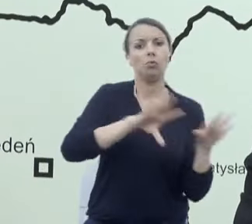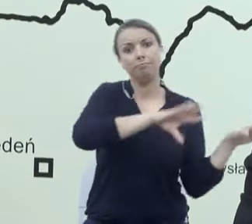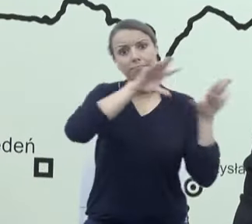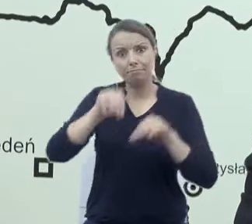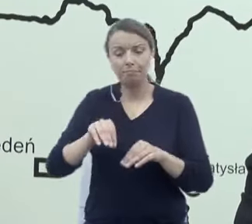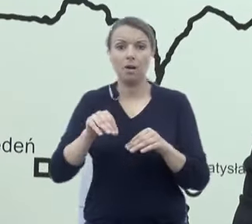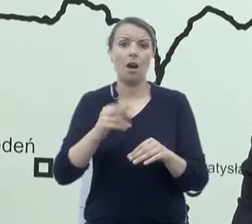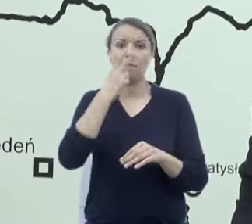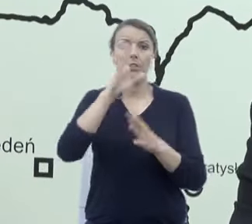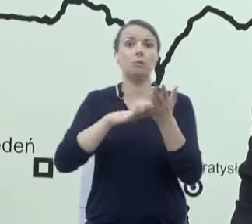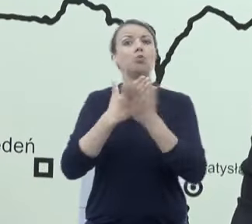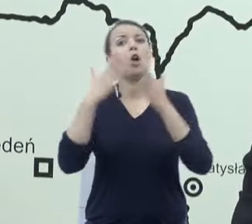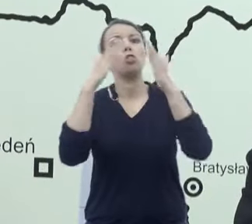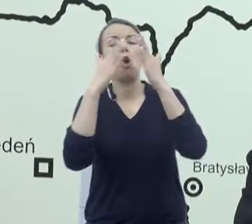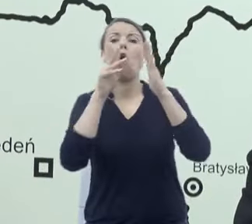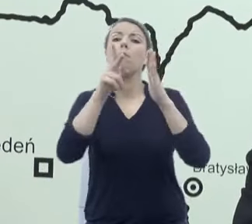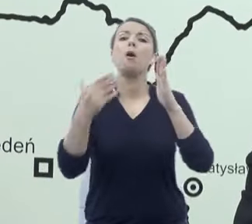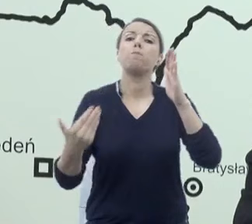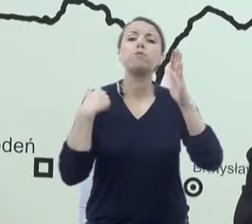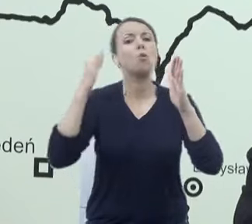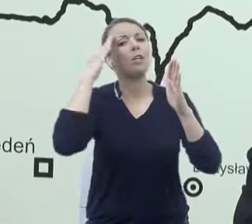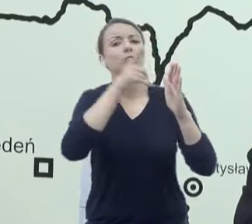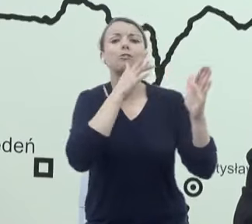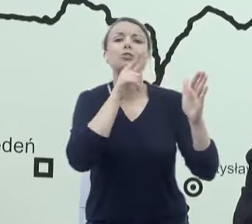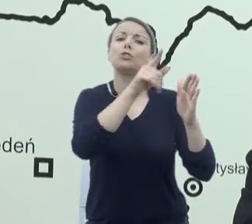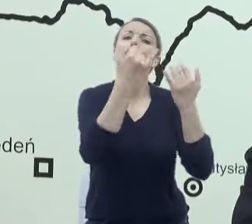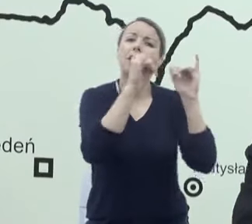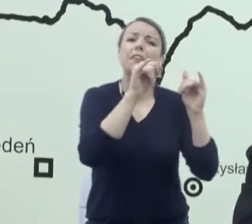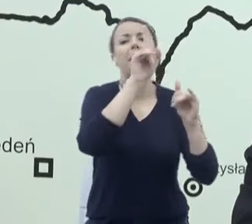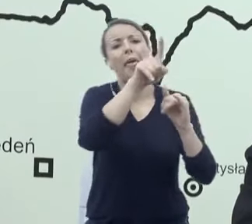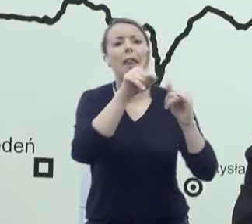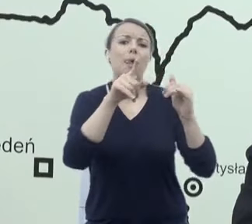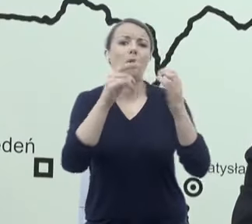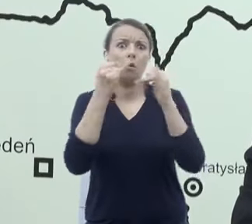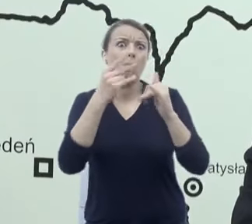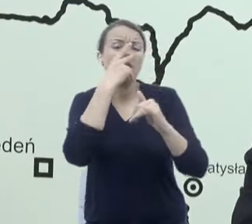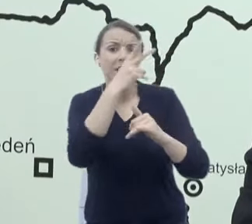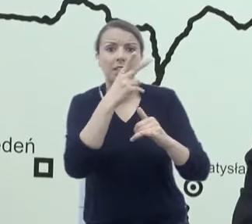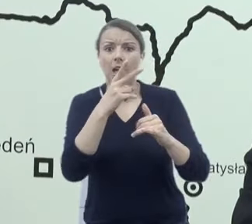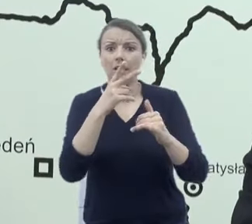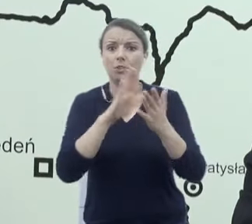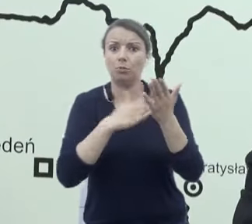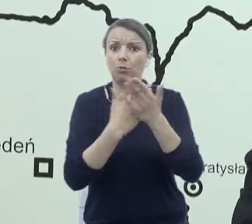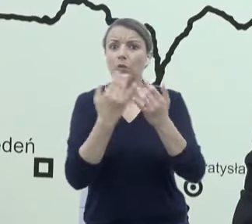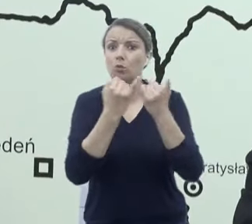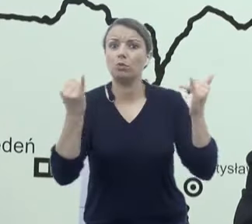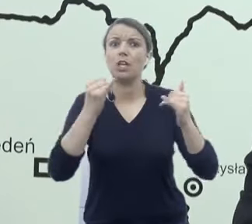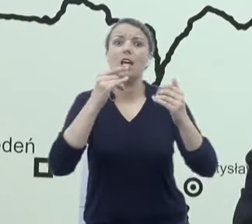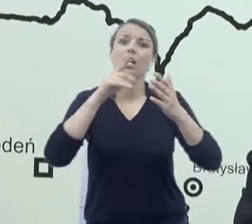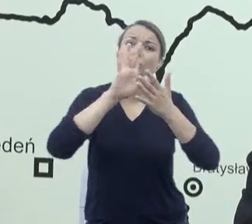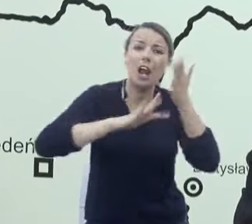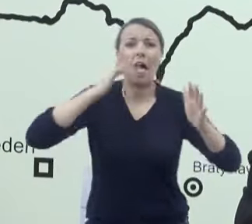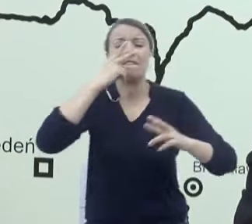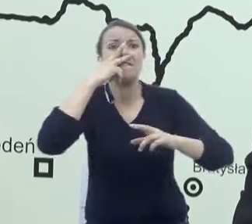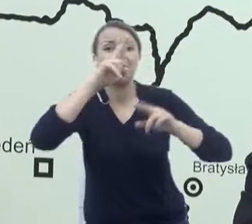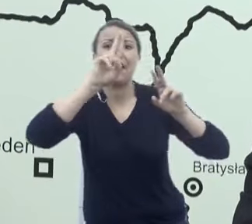jest dom po Srulu, tam jest dom po tym i tak dalej. Tam były ciągle ślady po mezuzie, a w Wąsoszu to no, ludzie prawie jak